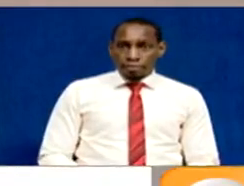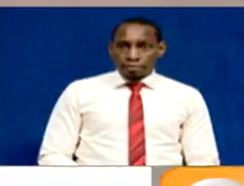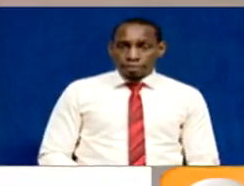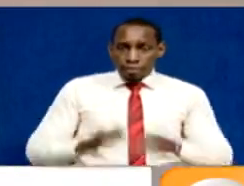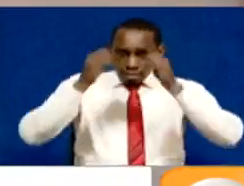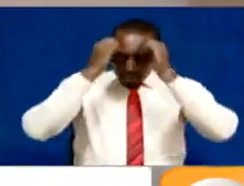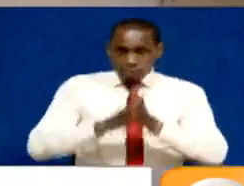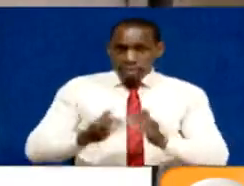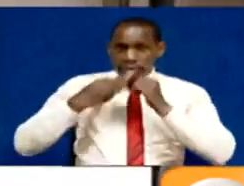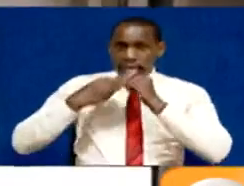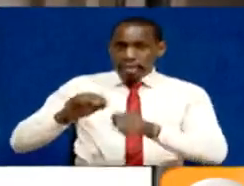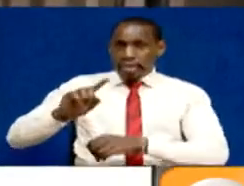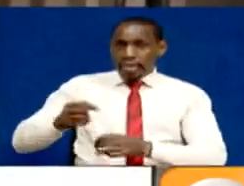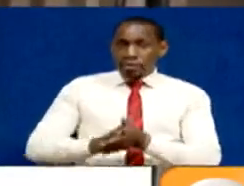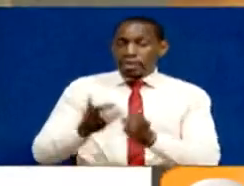Watahiniwa